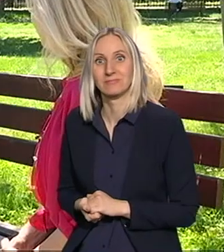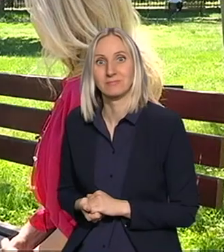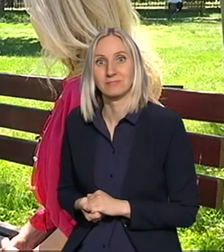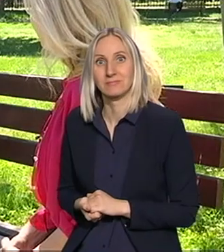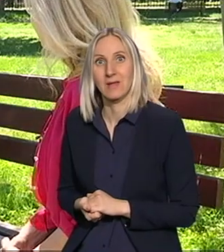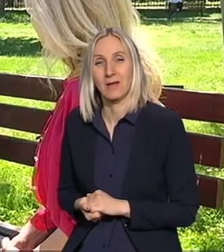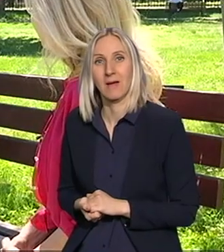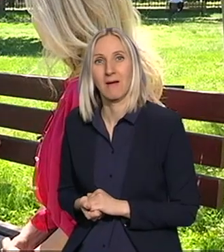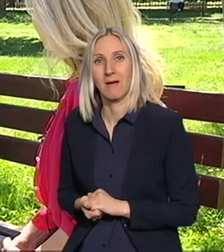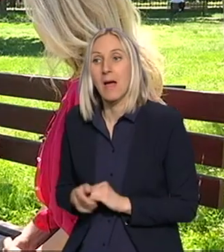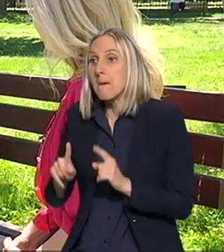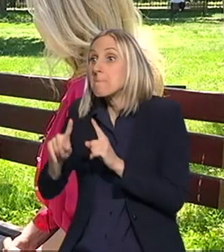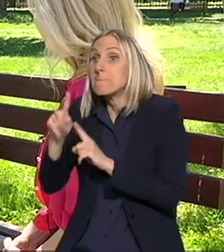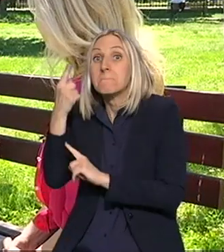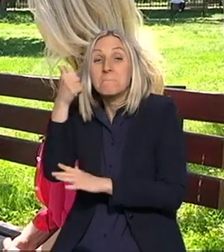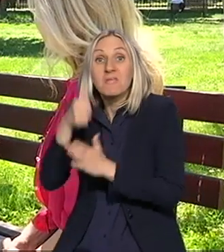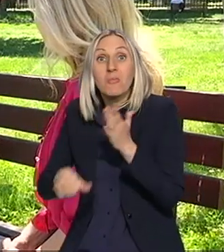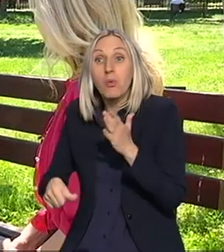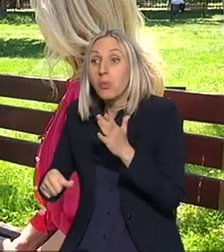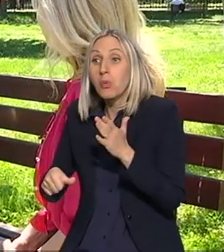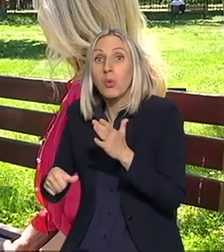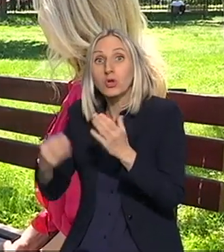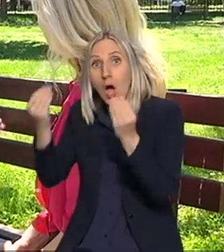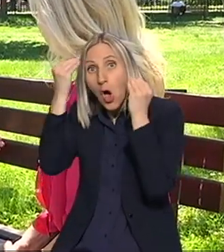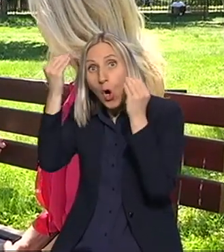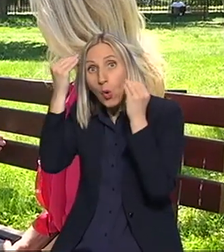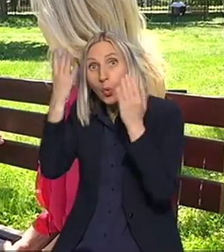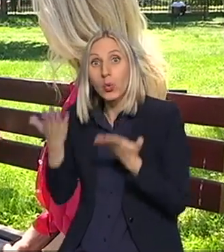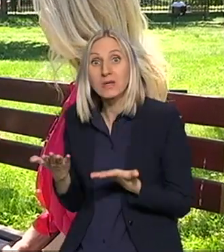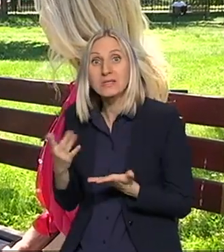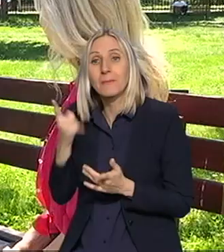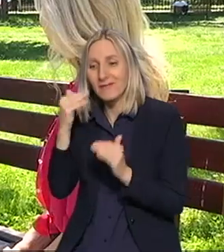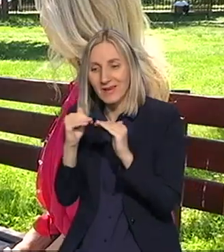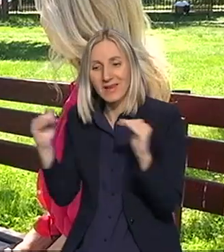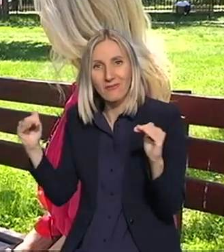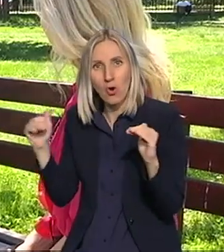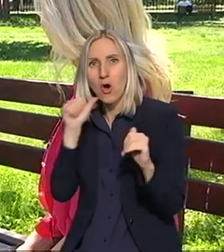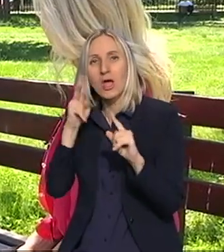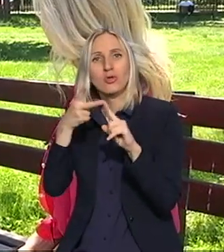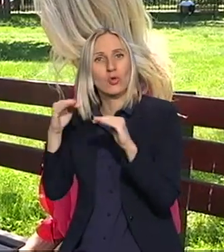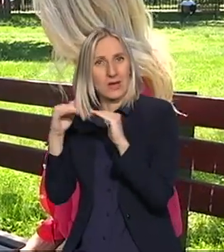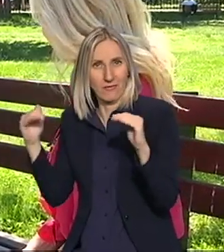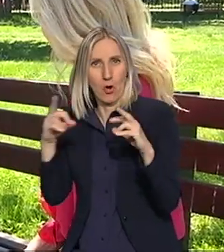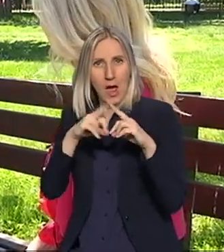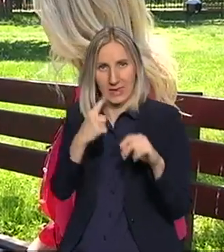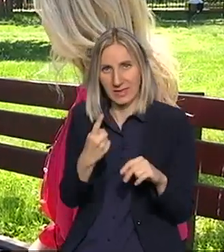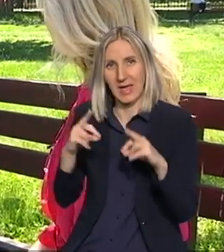Prvi ovde je kurs i prvi level i drugi level, A1 i